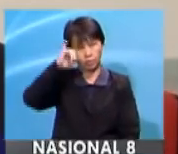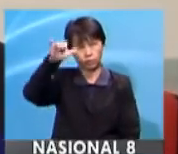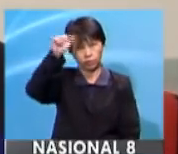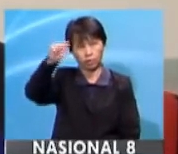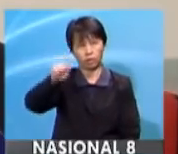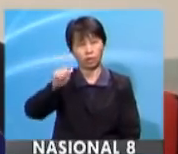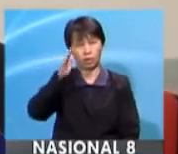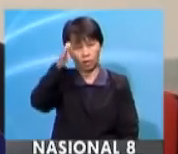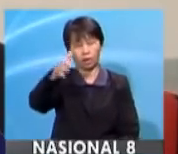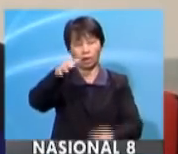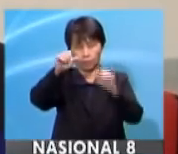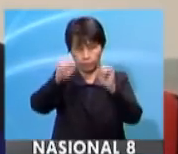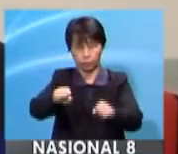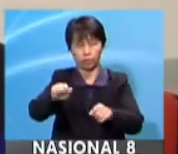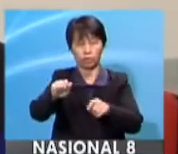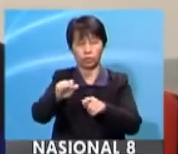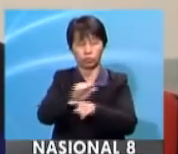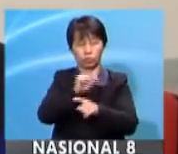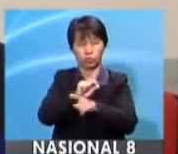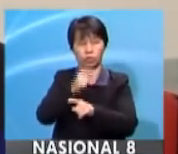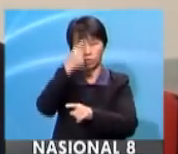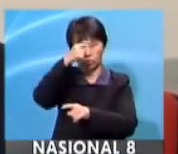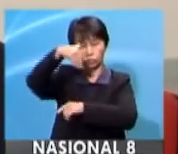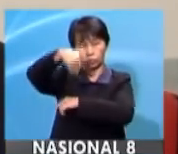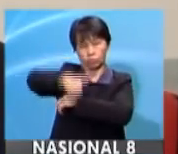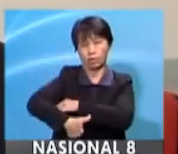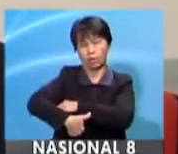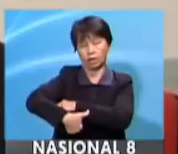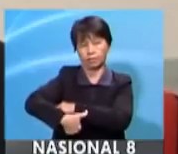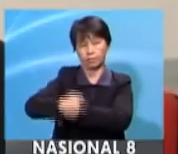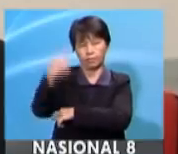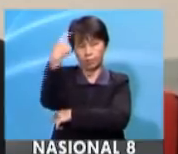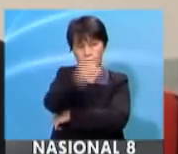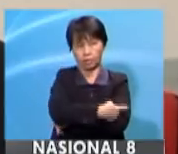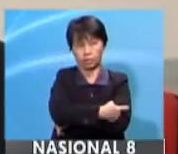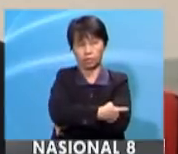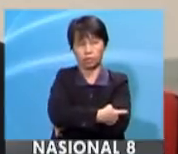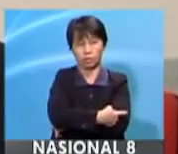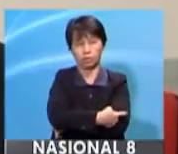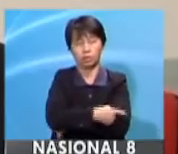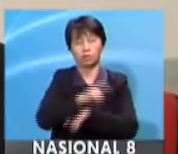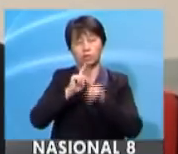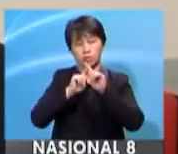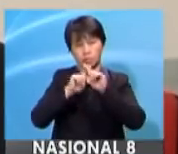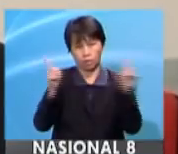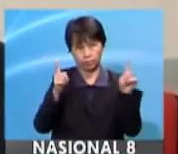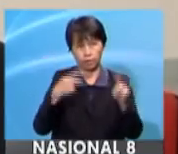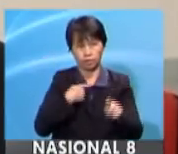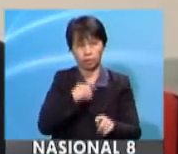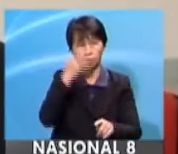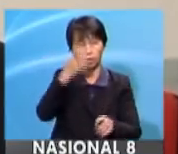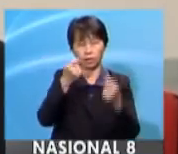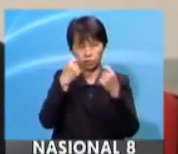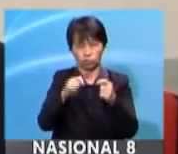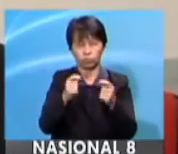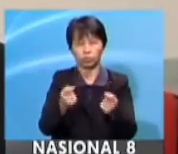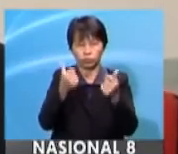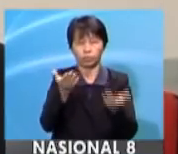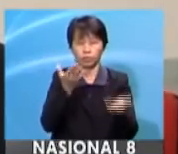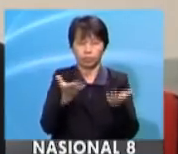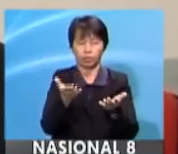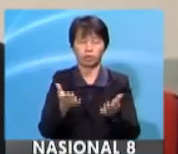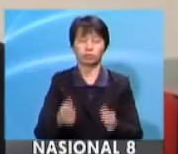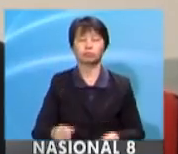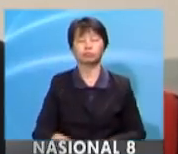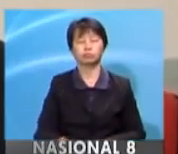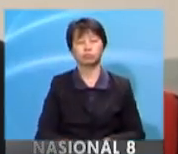boleh diguna pakai untuk malam hari tapi kita akan secepat mungkinlah